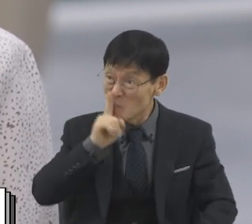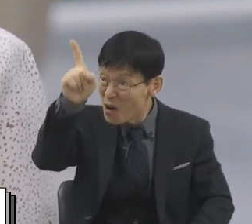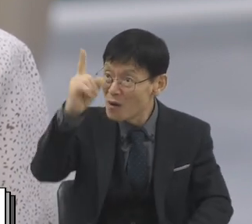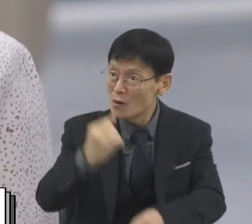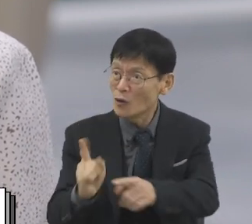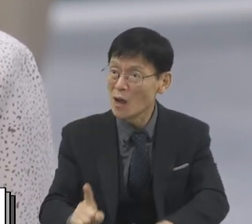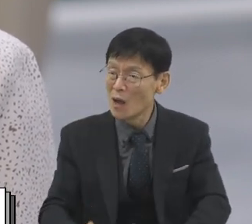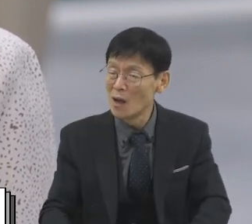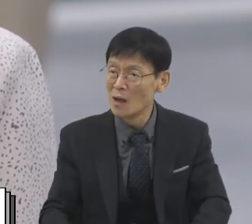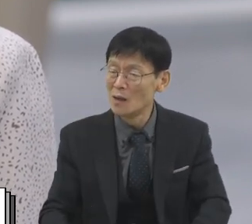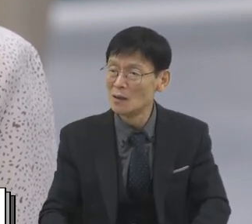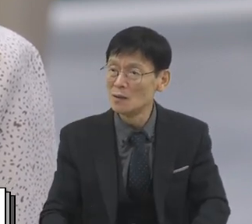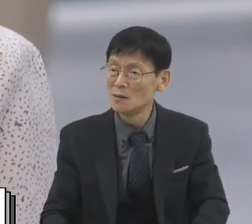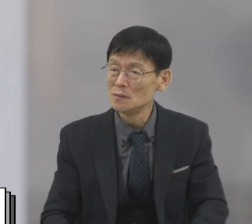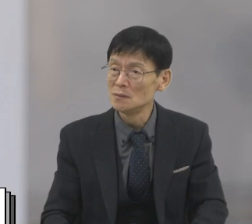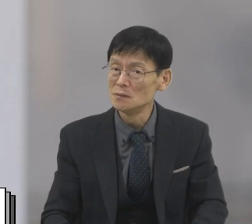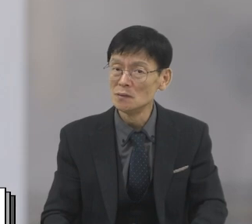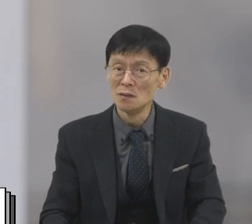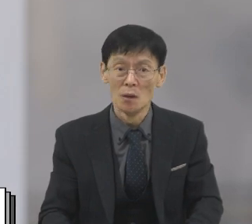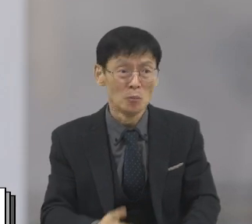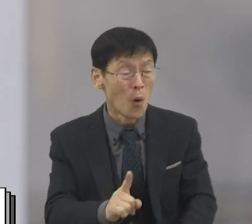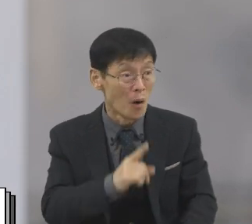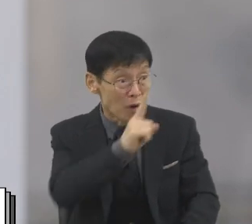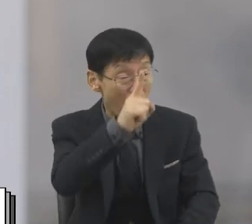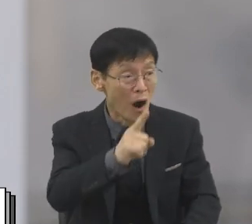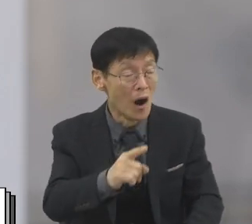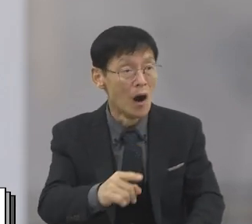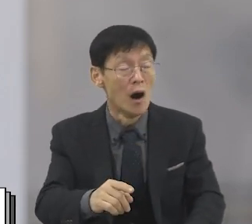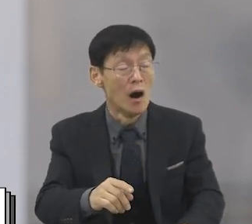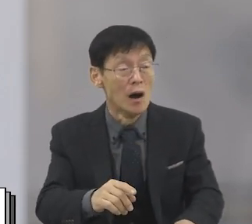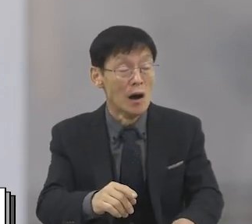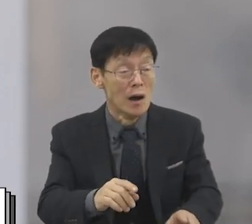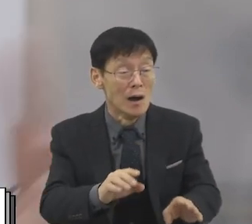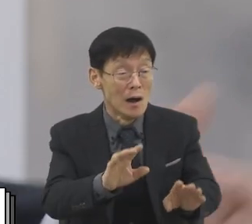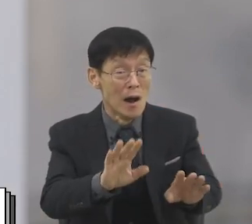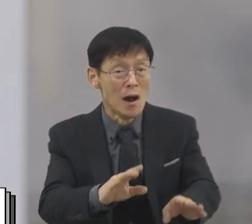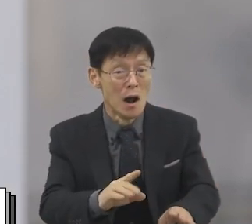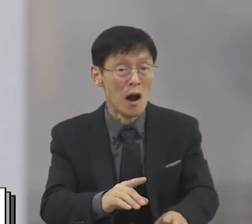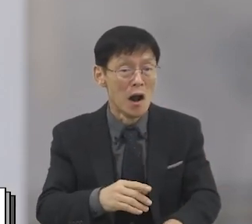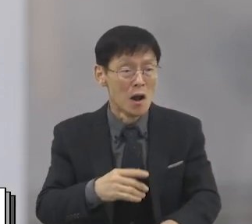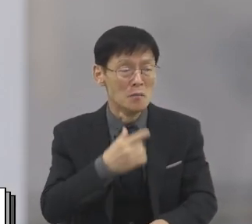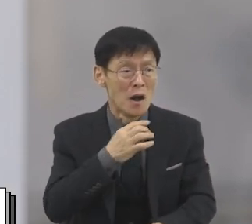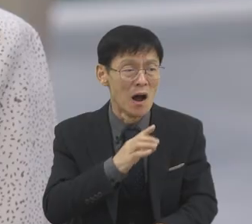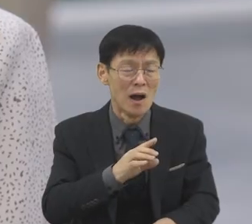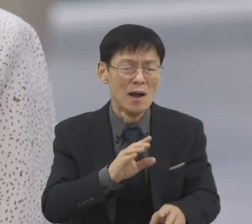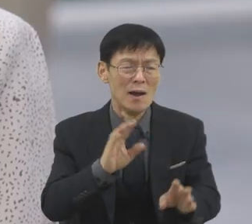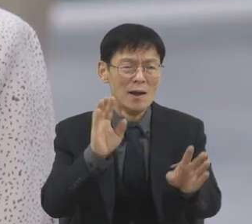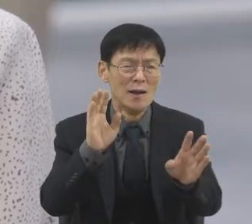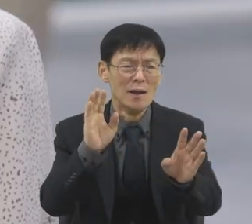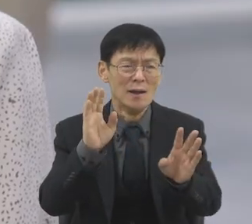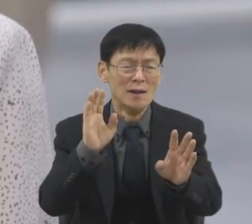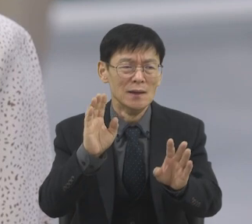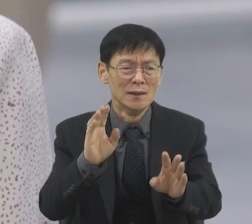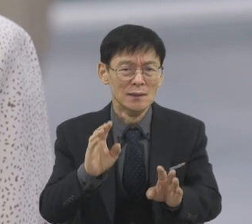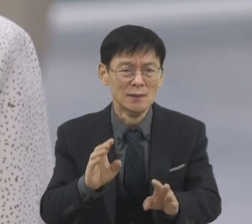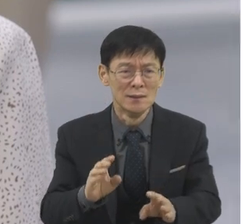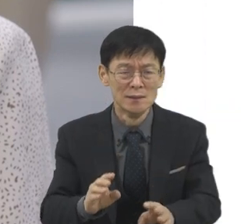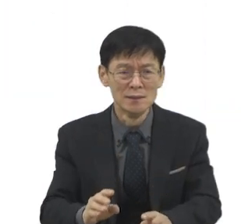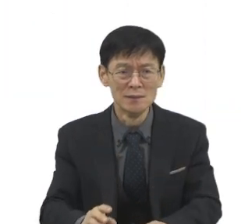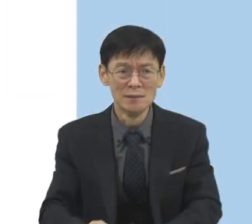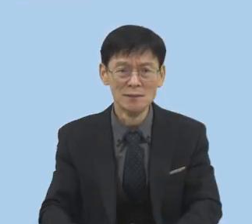내 성희롱으로 신고할 겁니다. 아이, 뭘 그렇게까지 얘기해. 호감이 있어서 그런 건데.